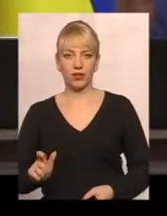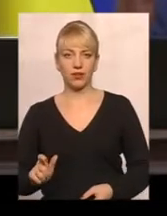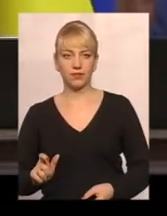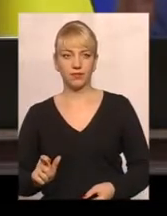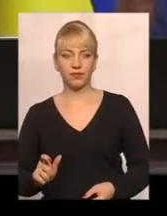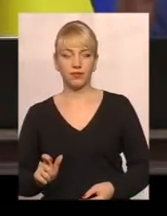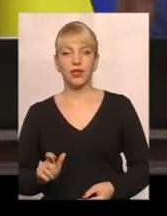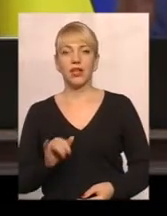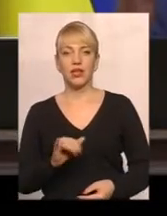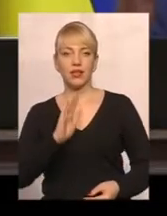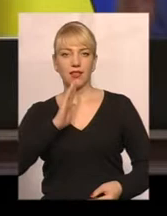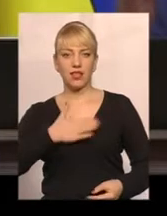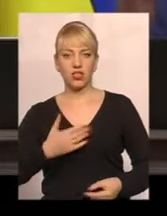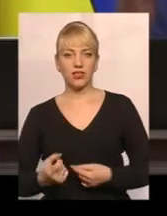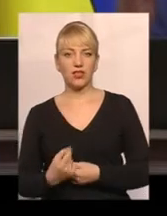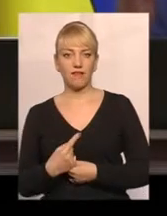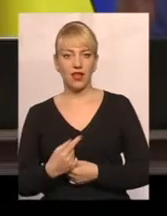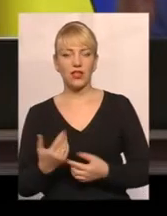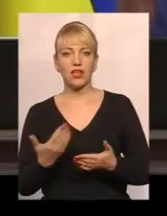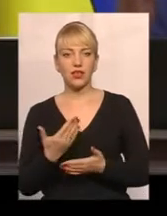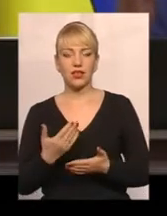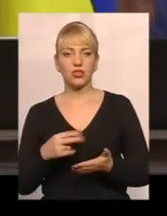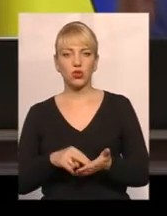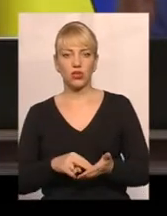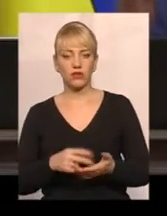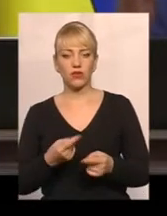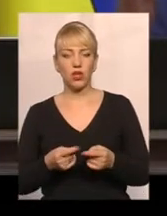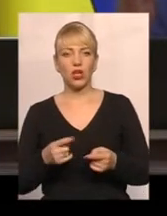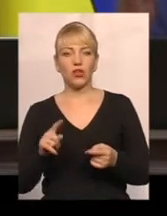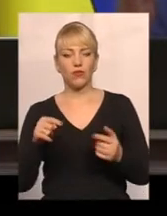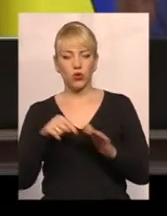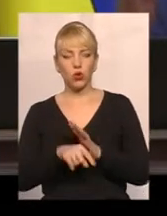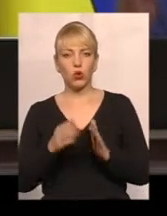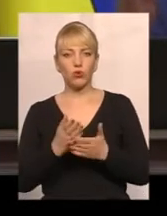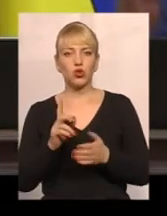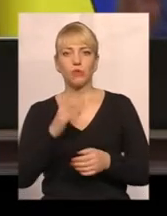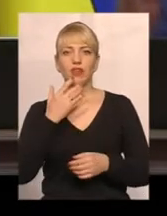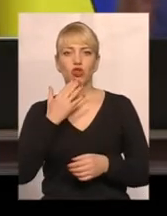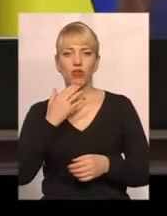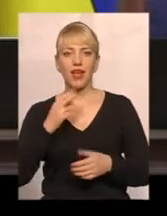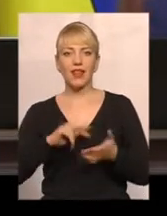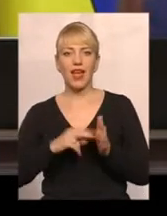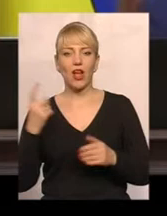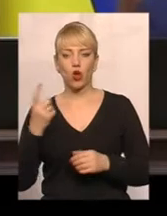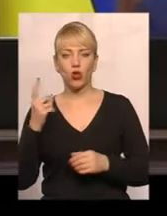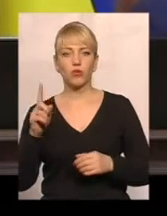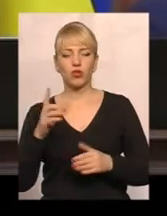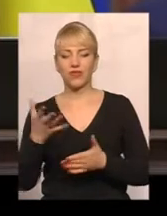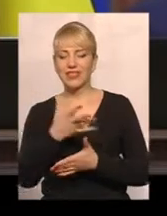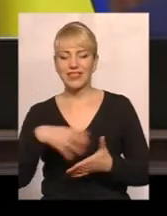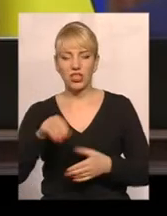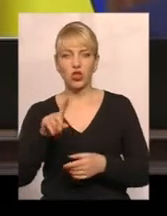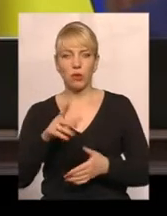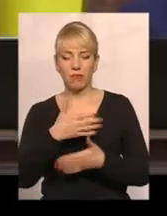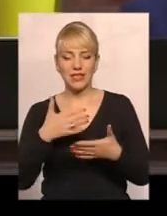І наше завдання, яке стоїть перед урядом, полягає в тому, щоб розвивати національну економіку, і все, що ми заробили, віддавати людям. Хочу